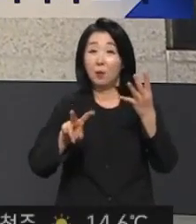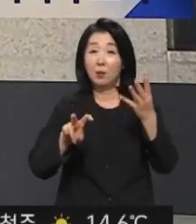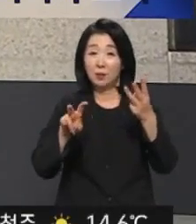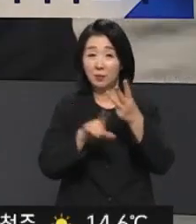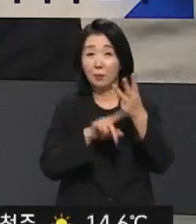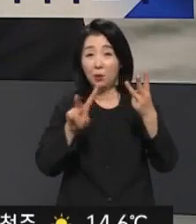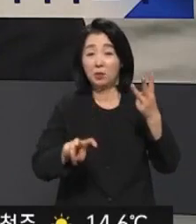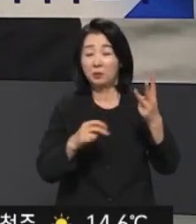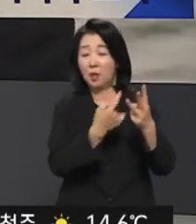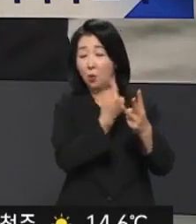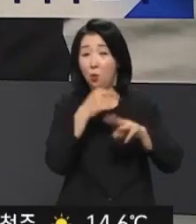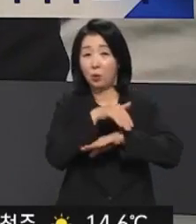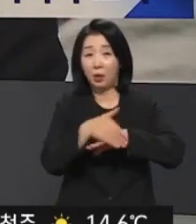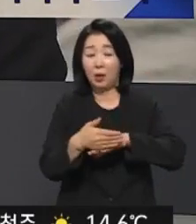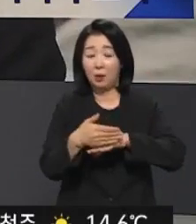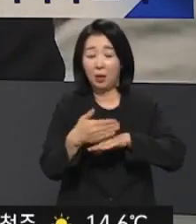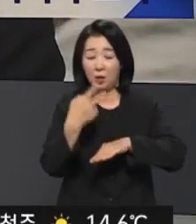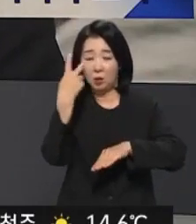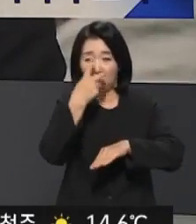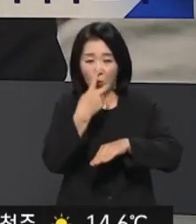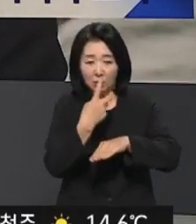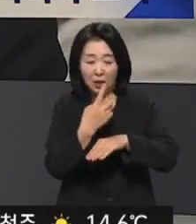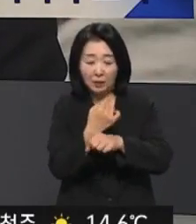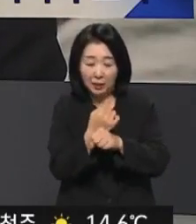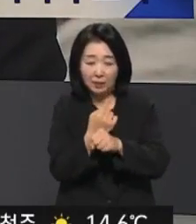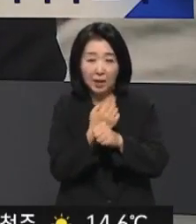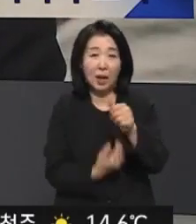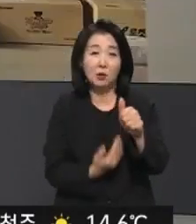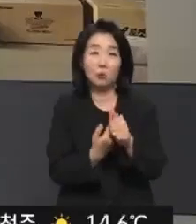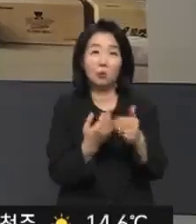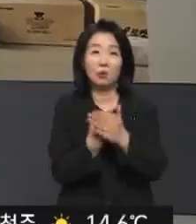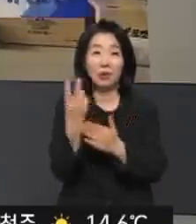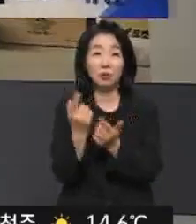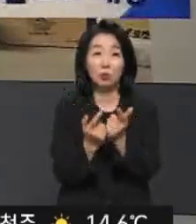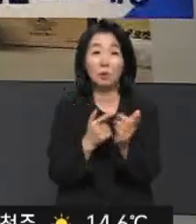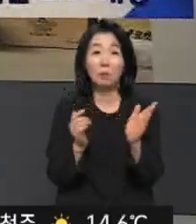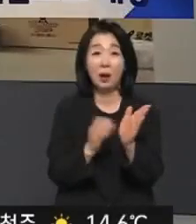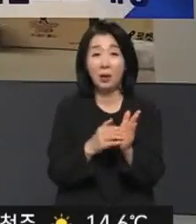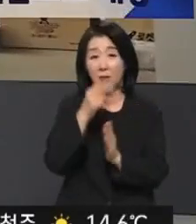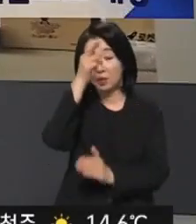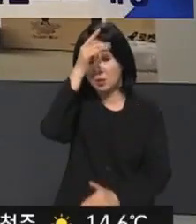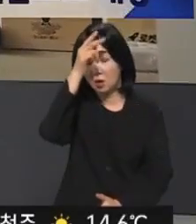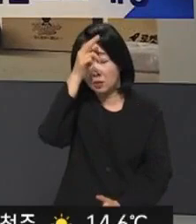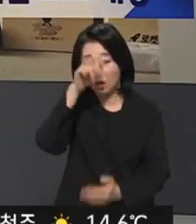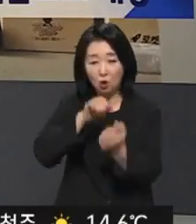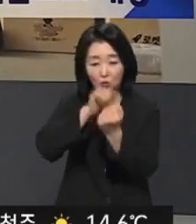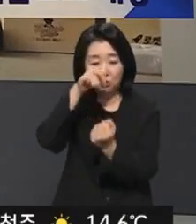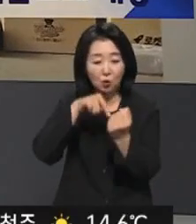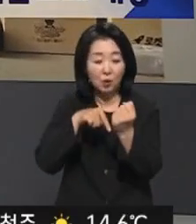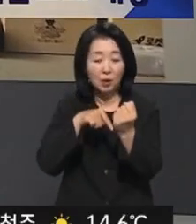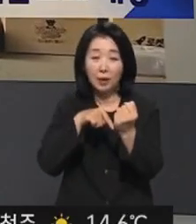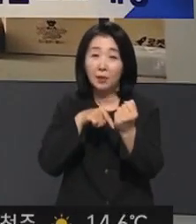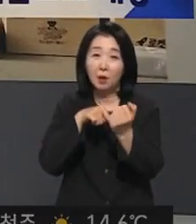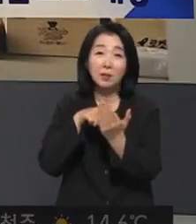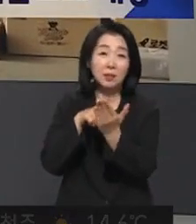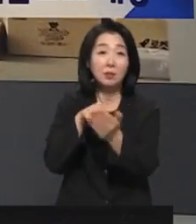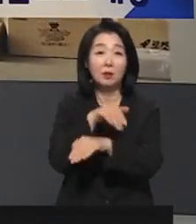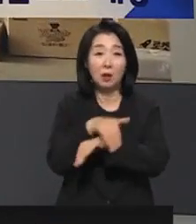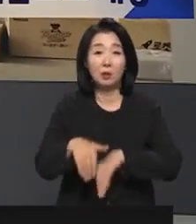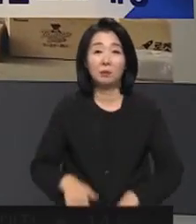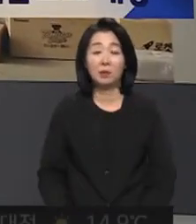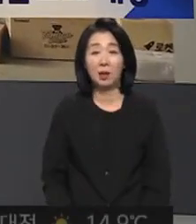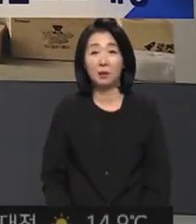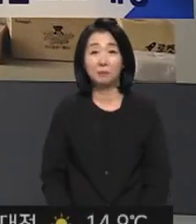예정이었지만 조사 일정이 알려지자 다시 날짜를 조정한 건데요. 경찰은 구속영장 신청도 검토하고 있습니다. 유 씨는